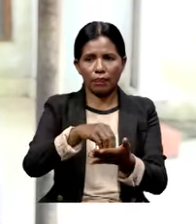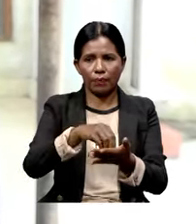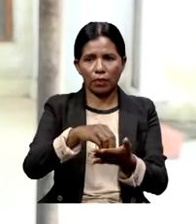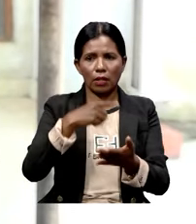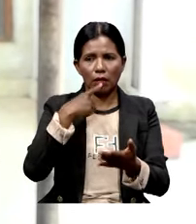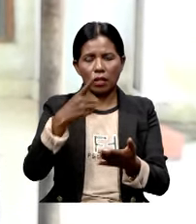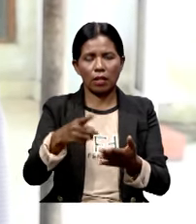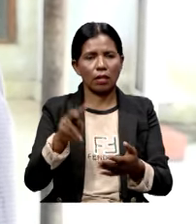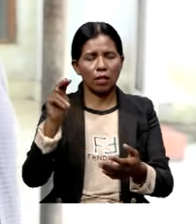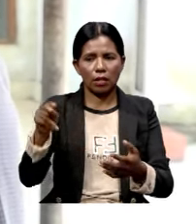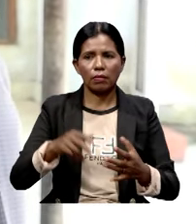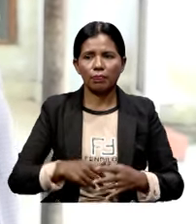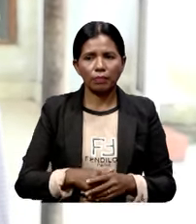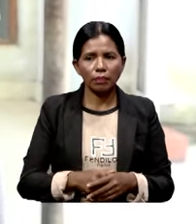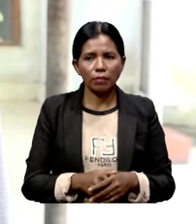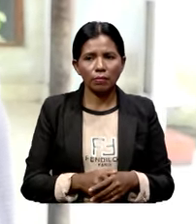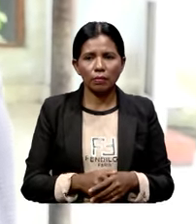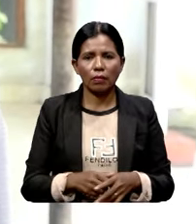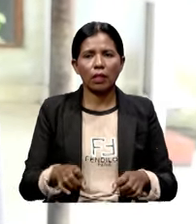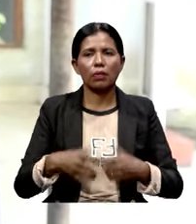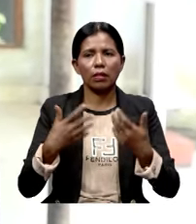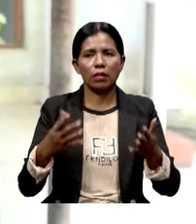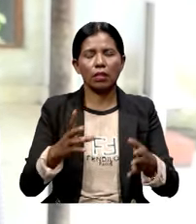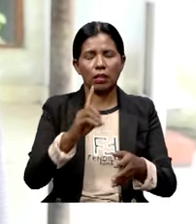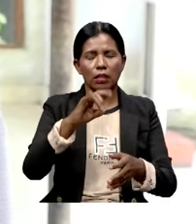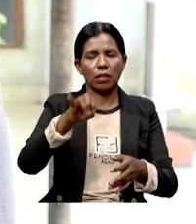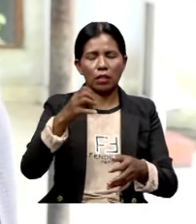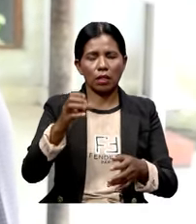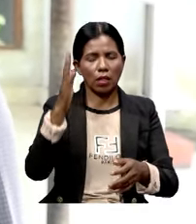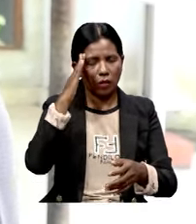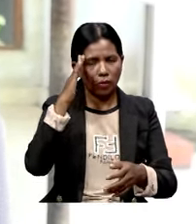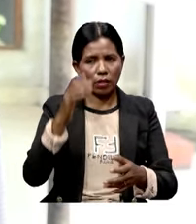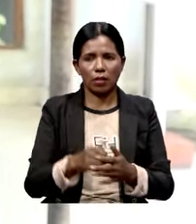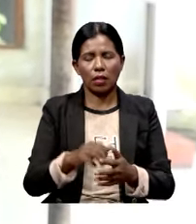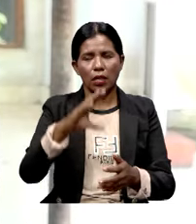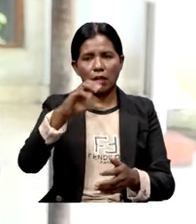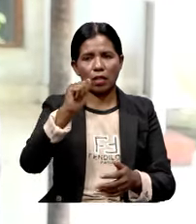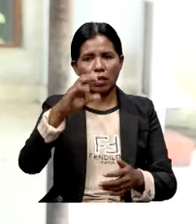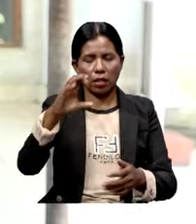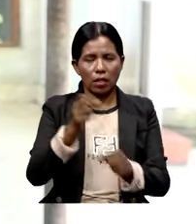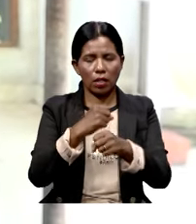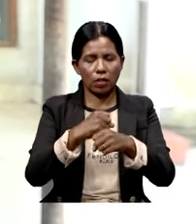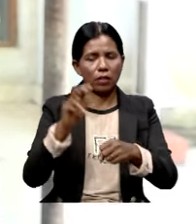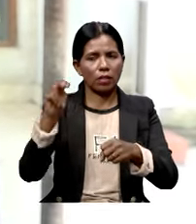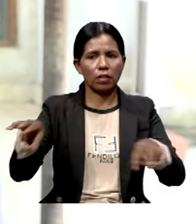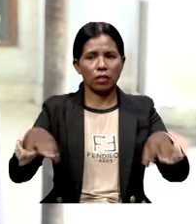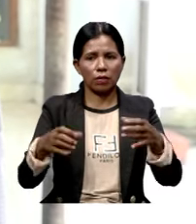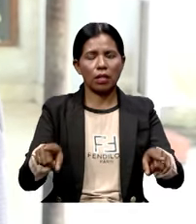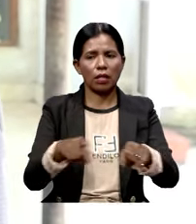kata ko ida ne oinsa dijini anoi dene audian kak maine halo ninia kanar servisu nurar